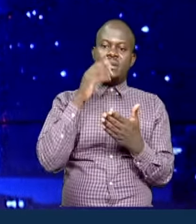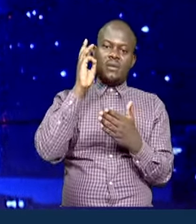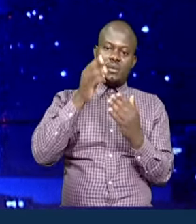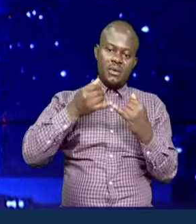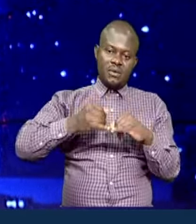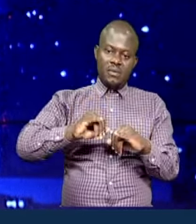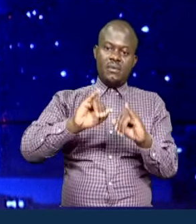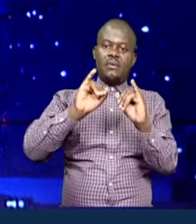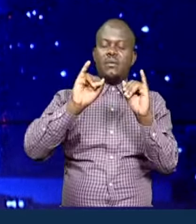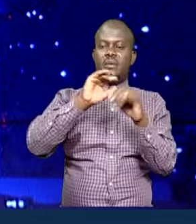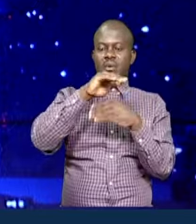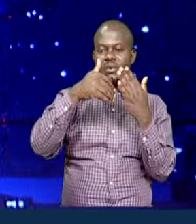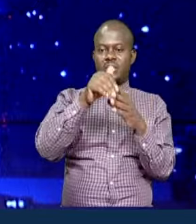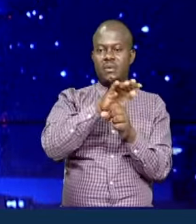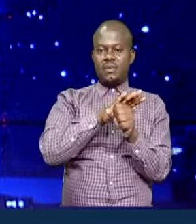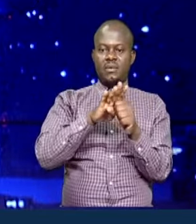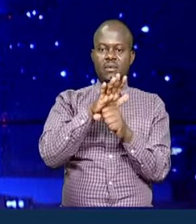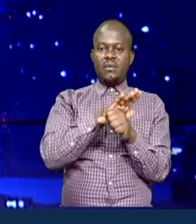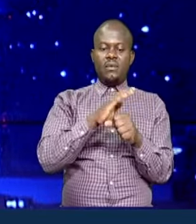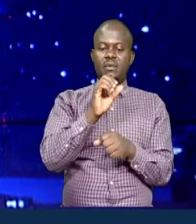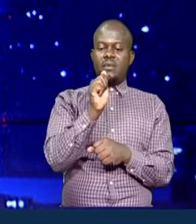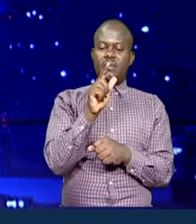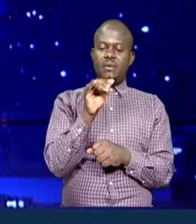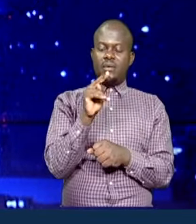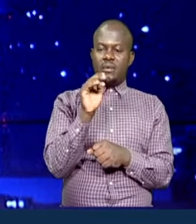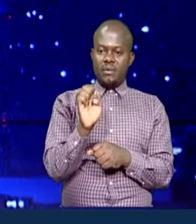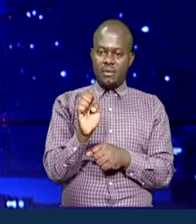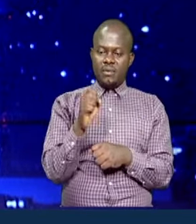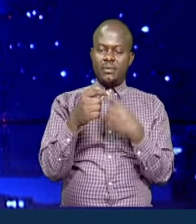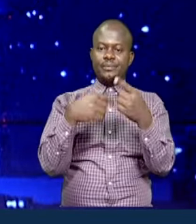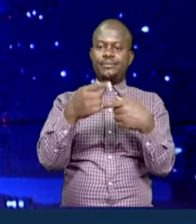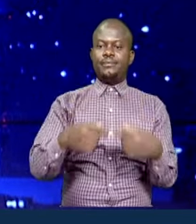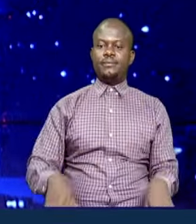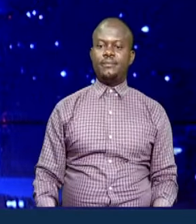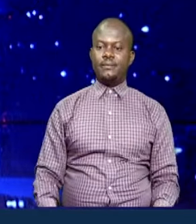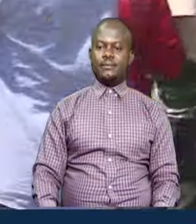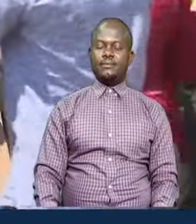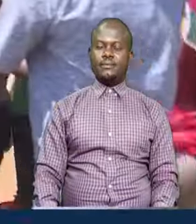mu bikorwa. Uko iri mugenzi wacu Karine Umutoni arakomeza.